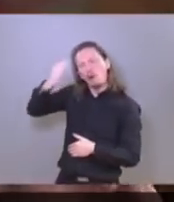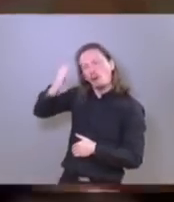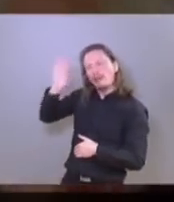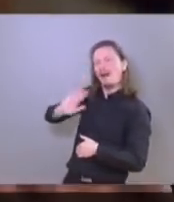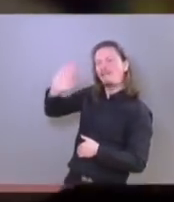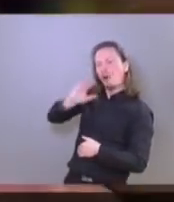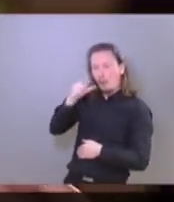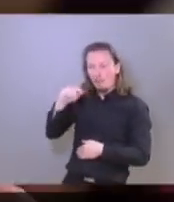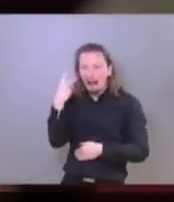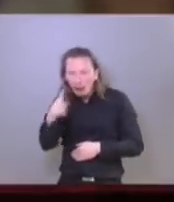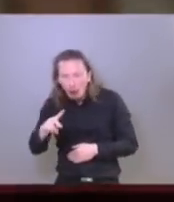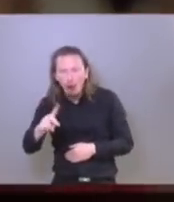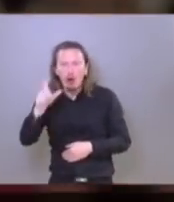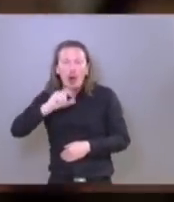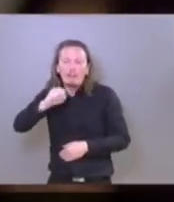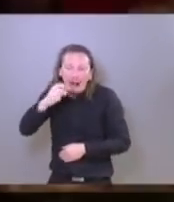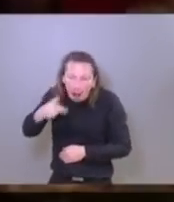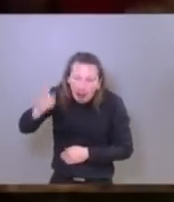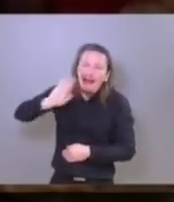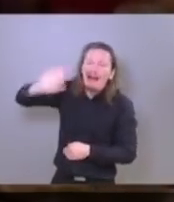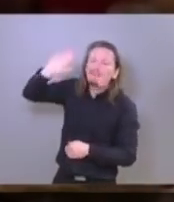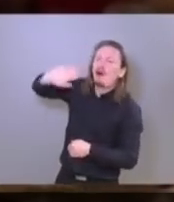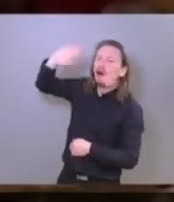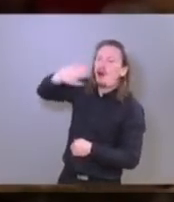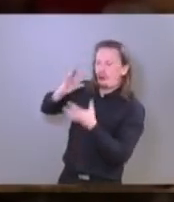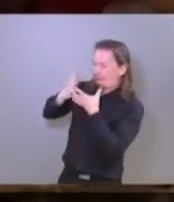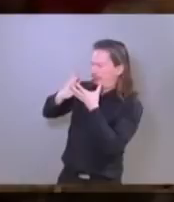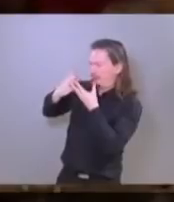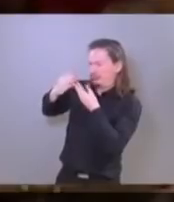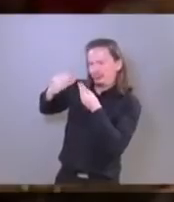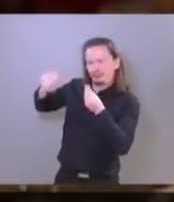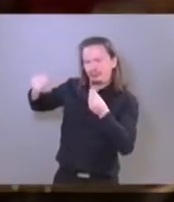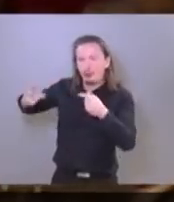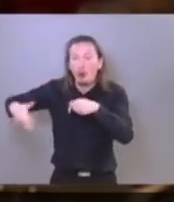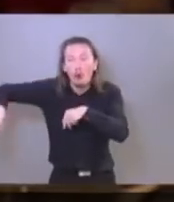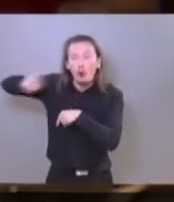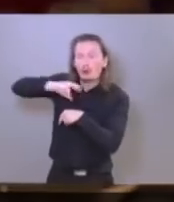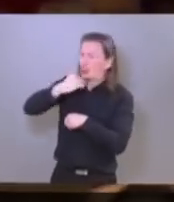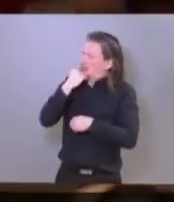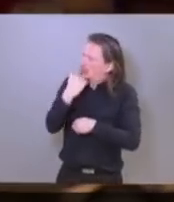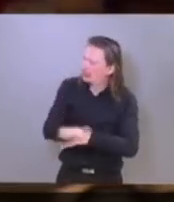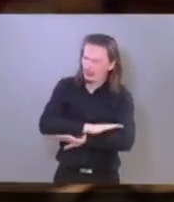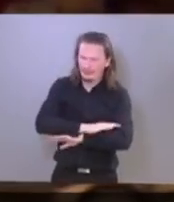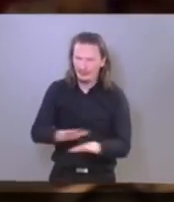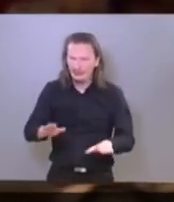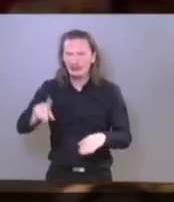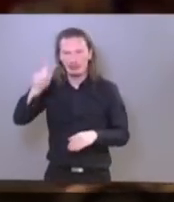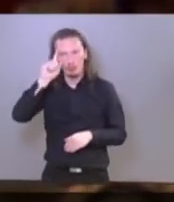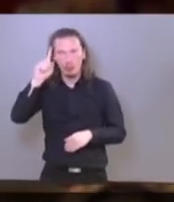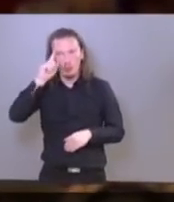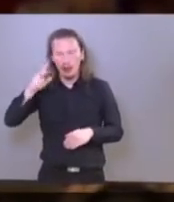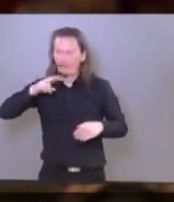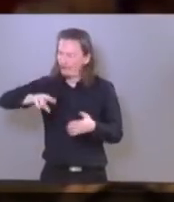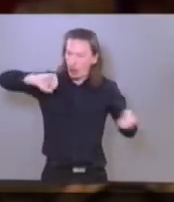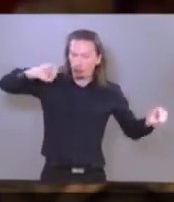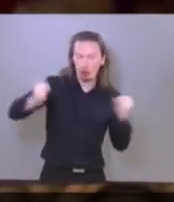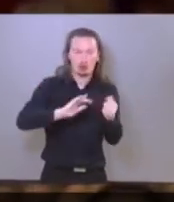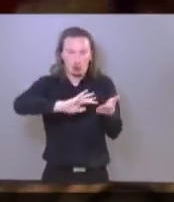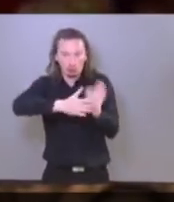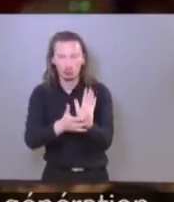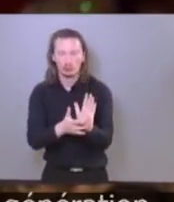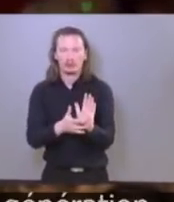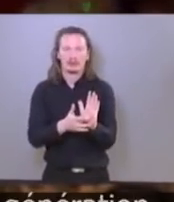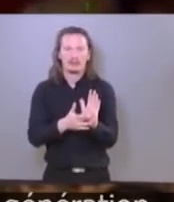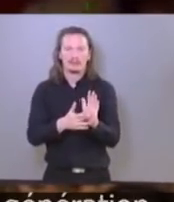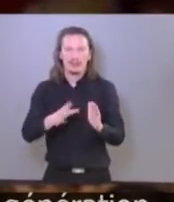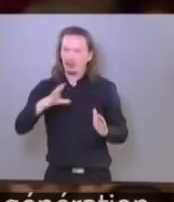que vos parents et grands-parents ont connu, est en train de disparaître et il ne reviendra jamais, parce que nous avons tout transformé et que certains